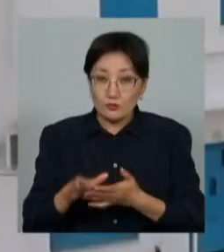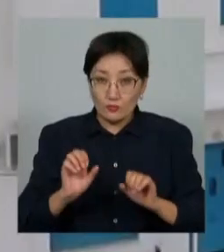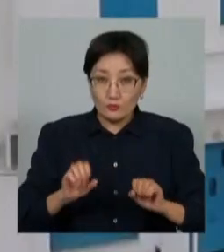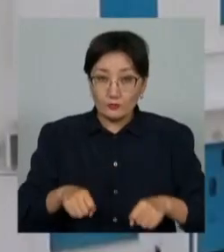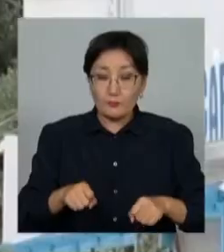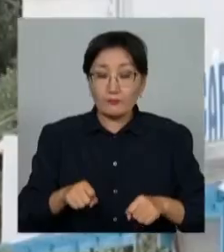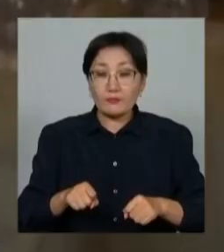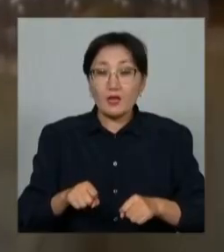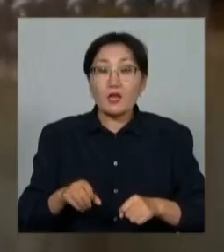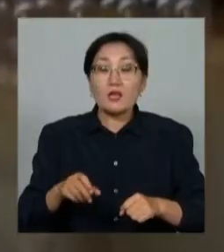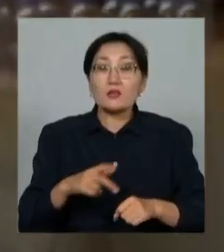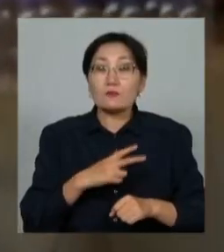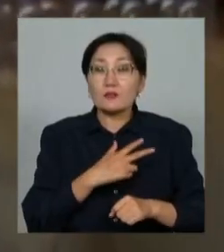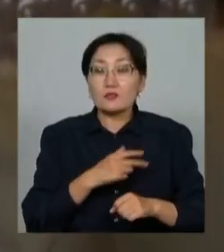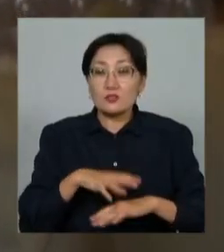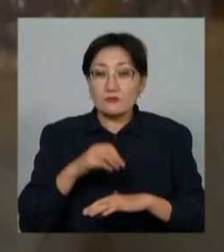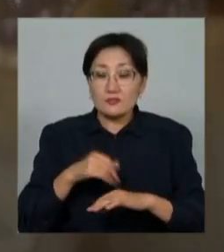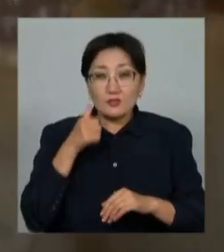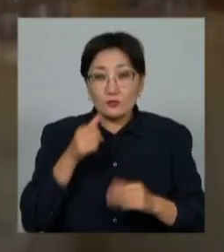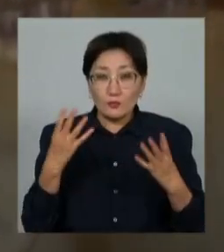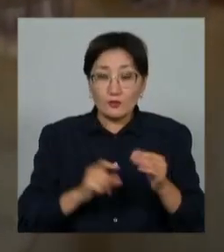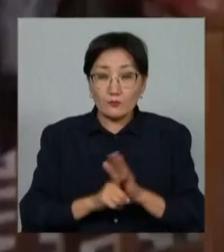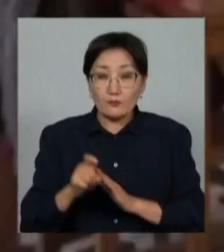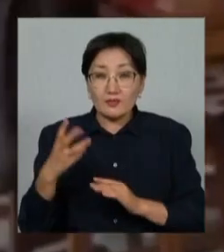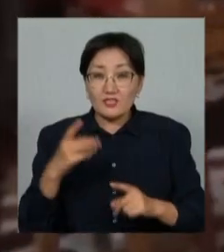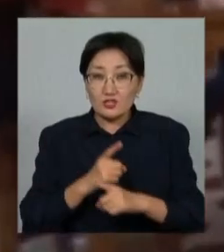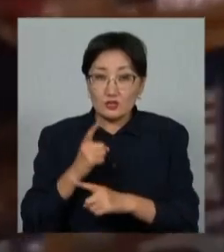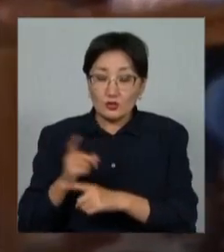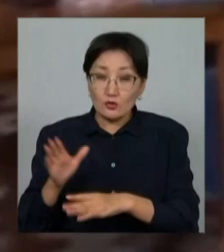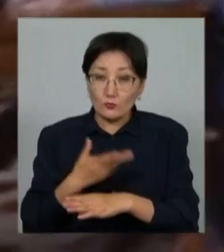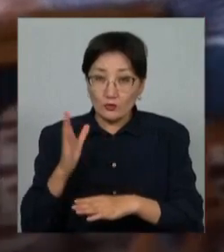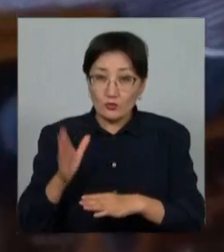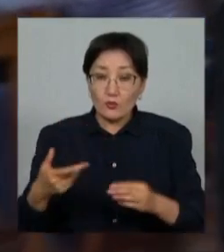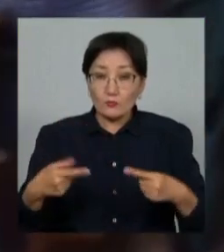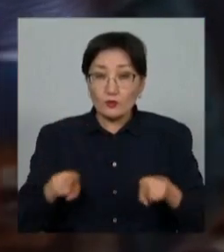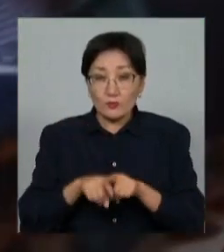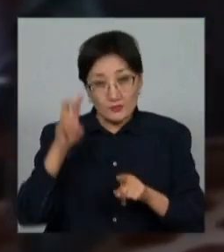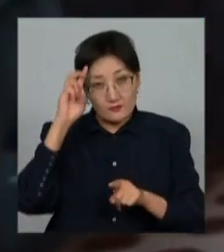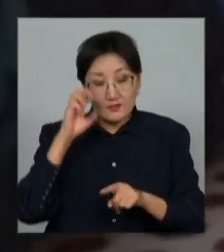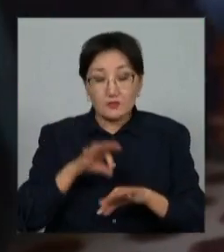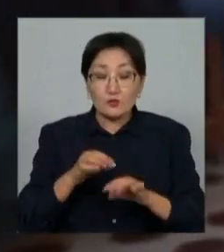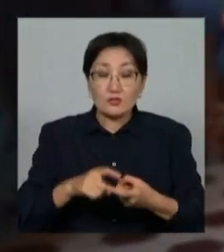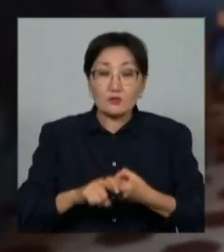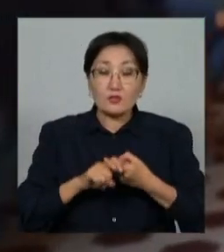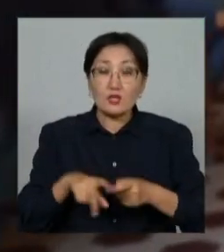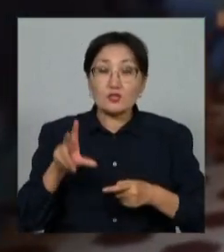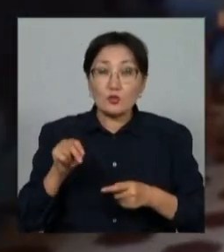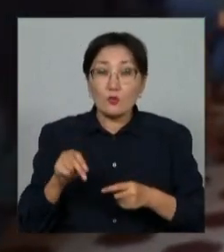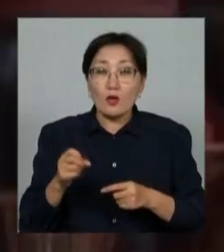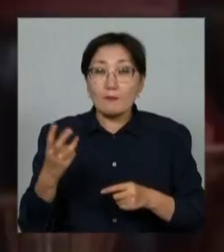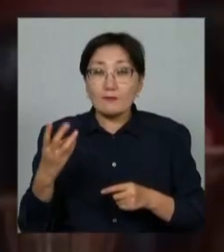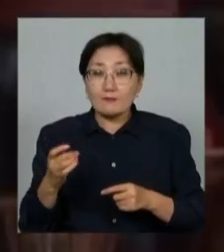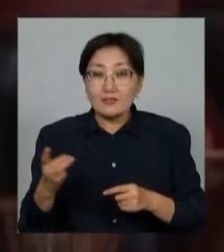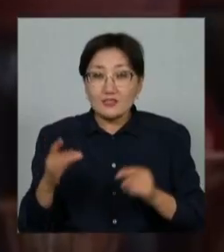алады. Швецияда ертеңнен бастап бірнеше шектеу алынып тасталады. Бұл мемлекетте коронавирус жұқтырушылар саны